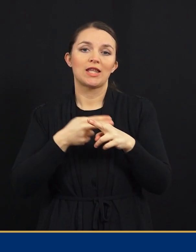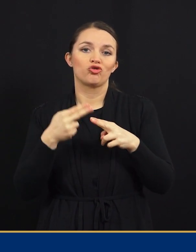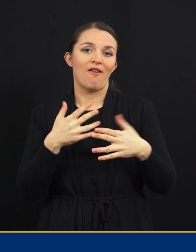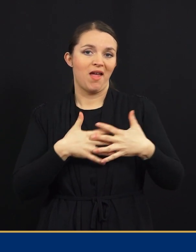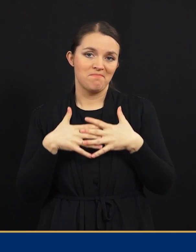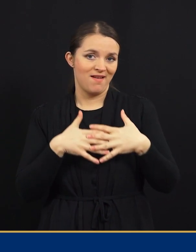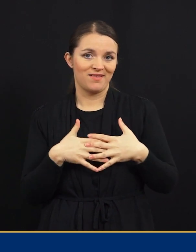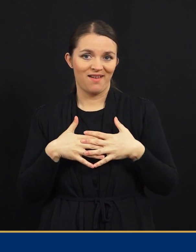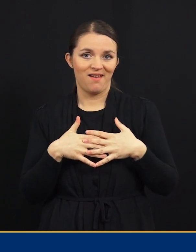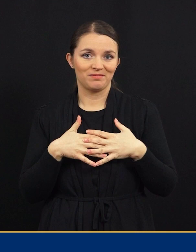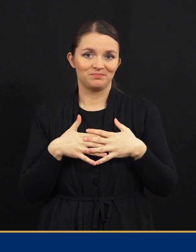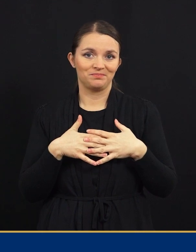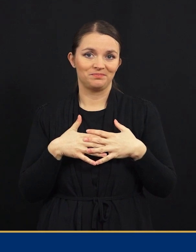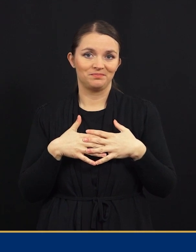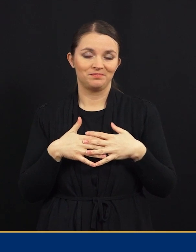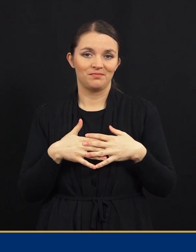države Amerike.